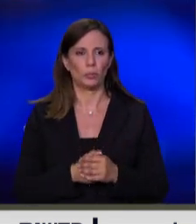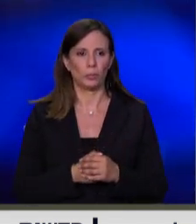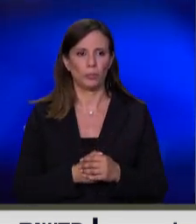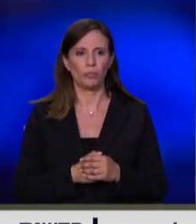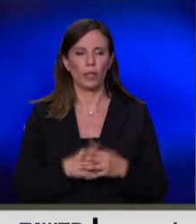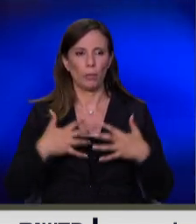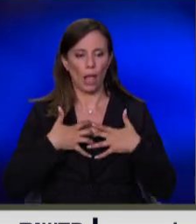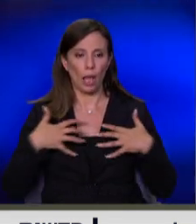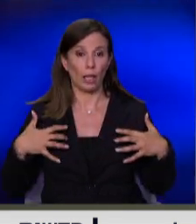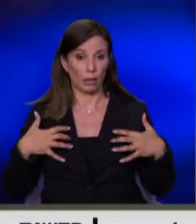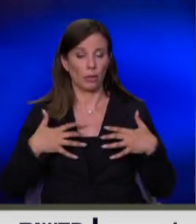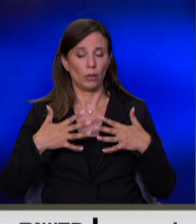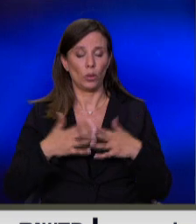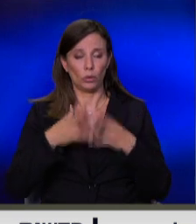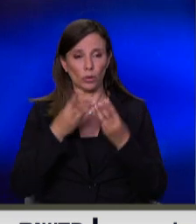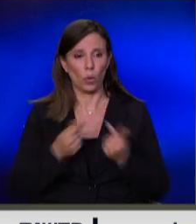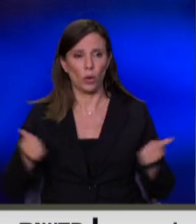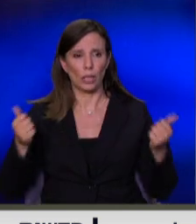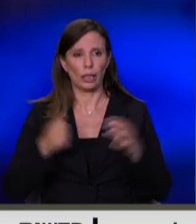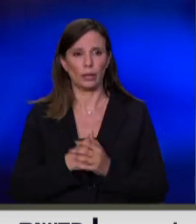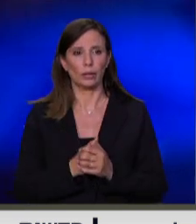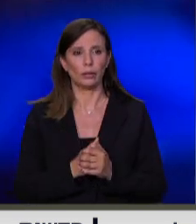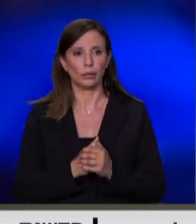три месяца пролежала с двухсторонней пневмонией.